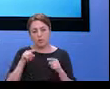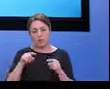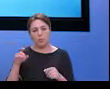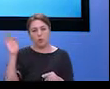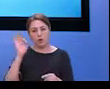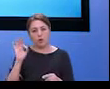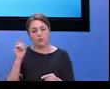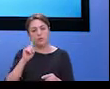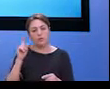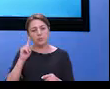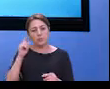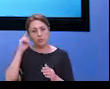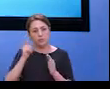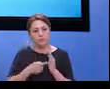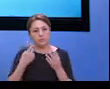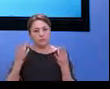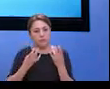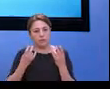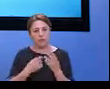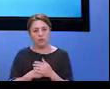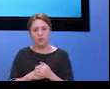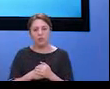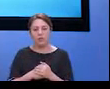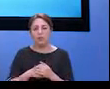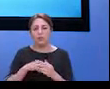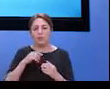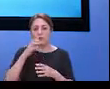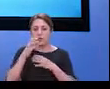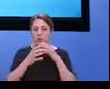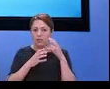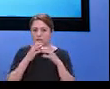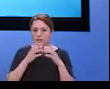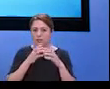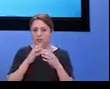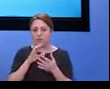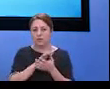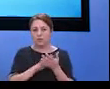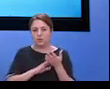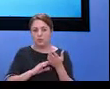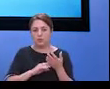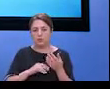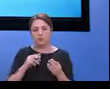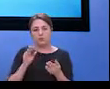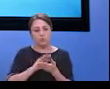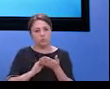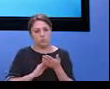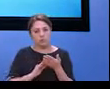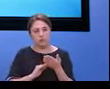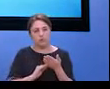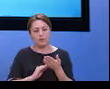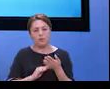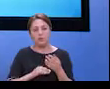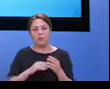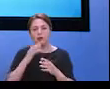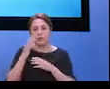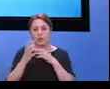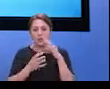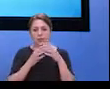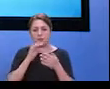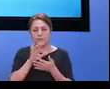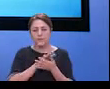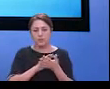ҳақида нималарни билишимиз керак. Демак, география асарининг муаллифи айнан мана шу география